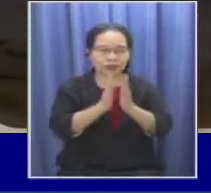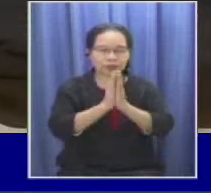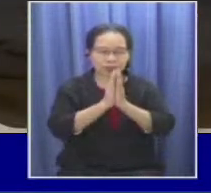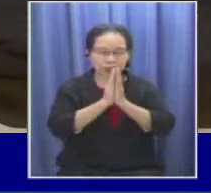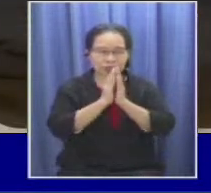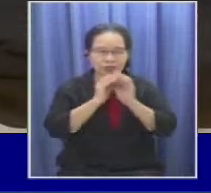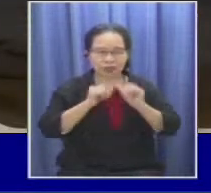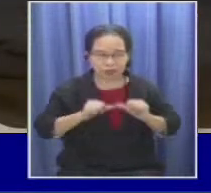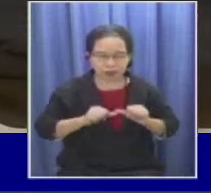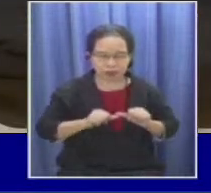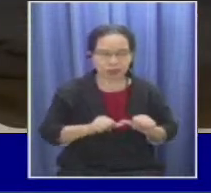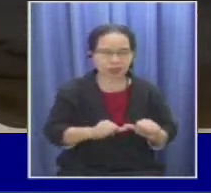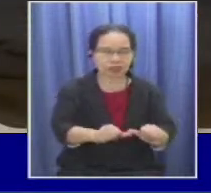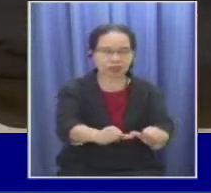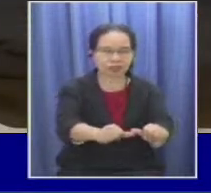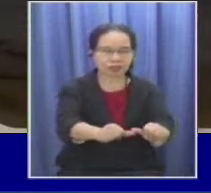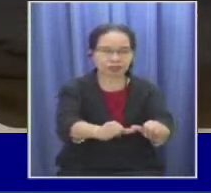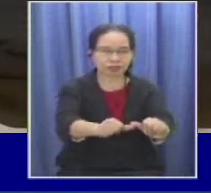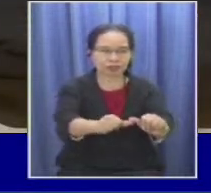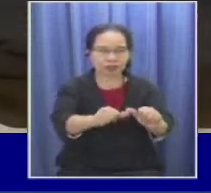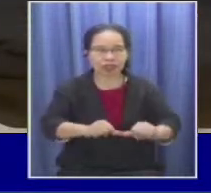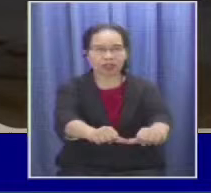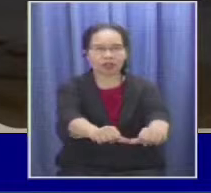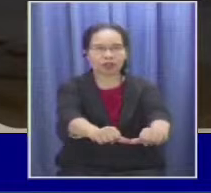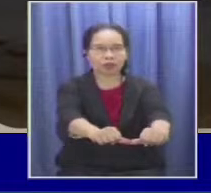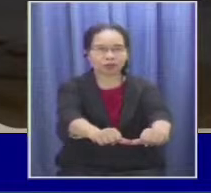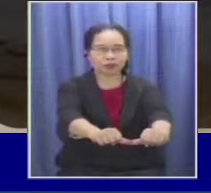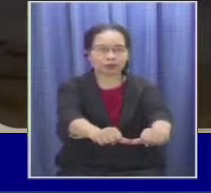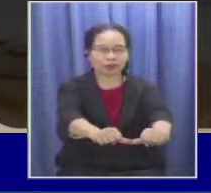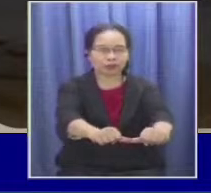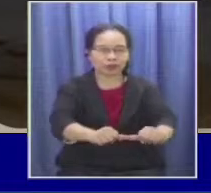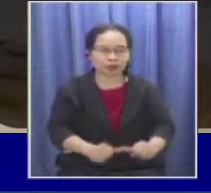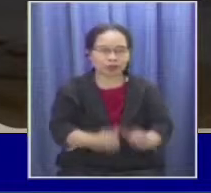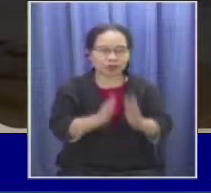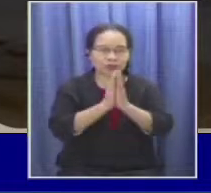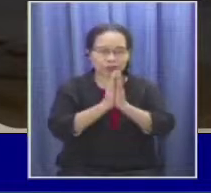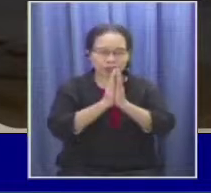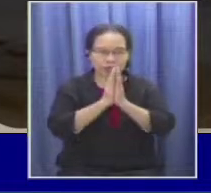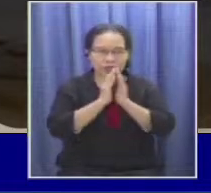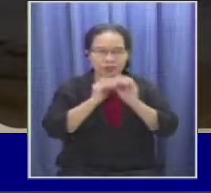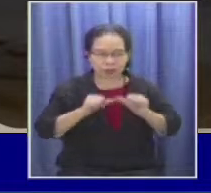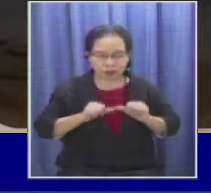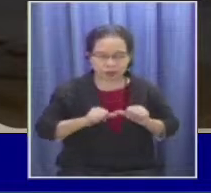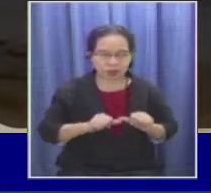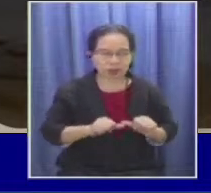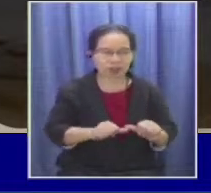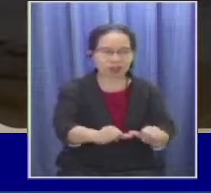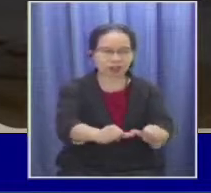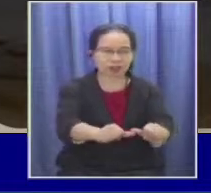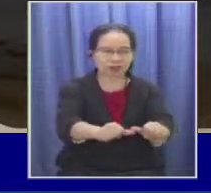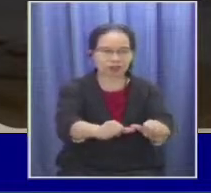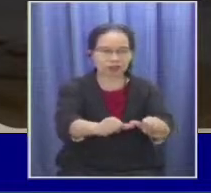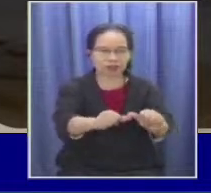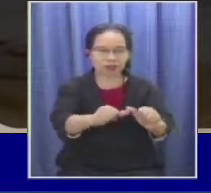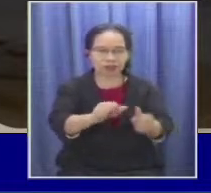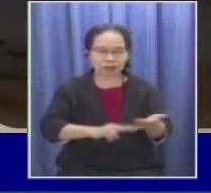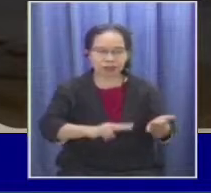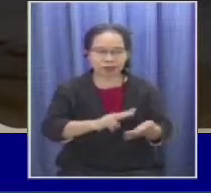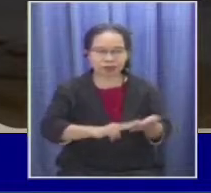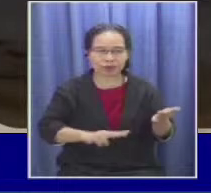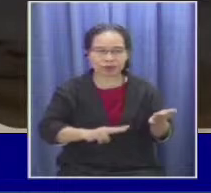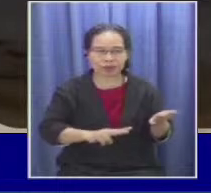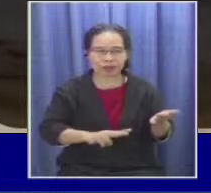ɛyɛ atuwa so wɔn bɔ saa twɛnsɛm baako yi aso 1 Thessalonians 5 verse 17 Munyai